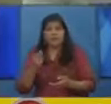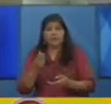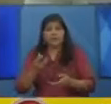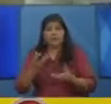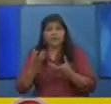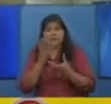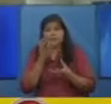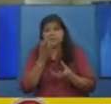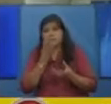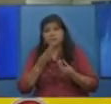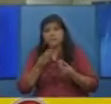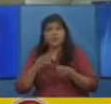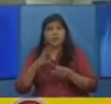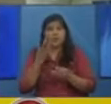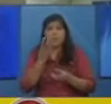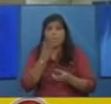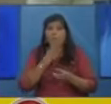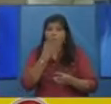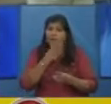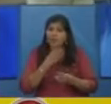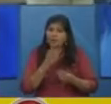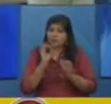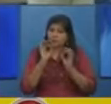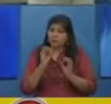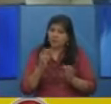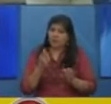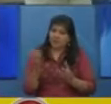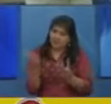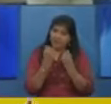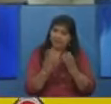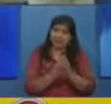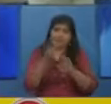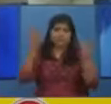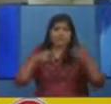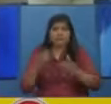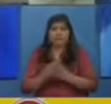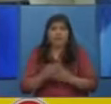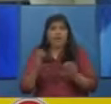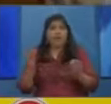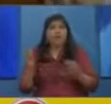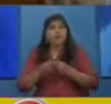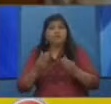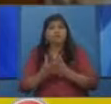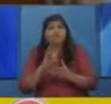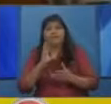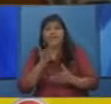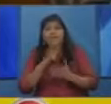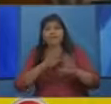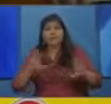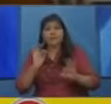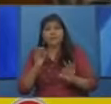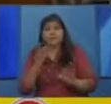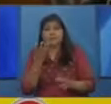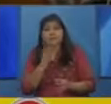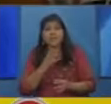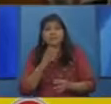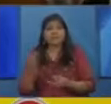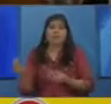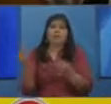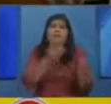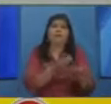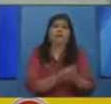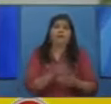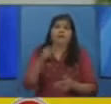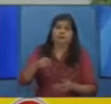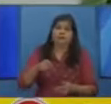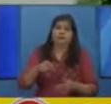सब्जियां और फलों के अच्छे दाम मिले और लोगों को भी फ्रेश सब्जियां मिलती रही। वहां